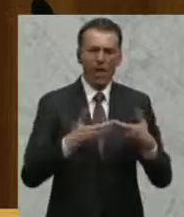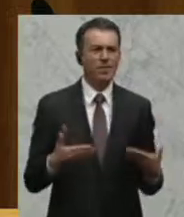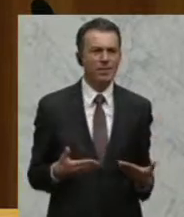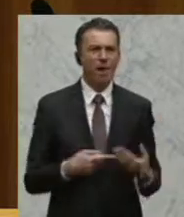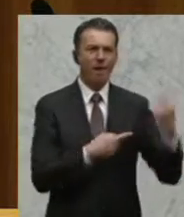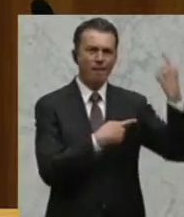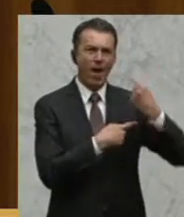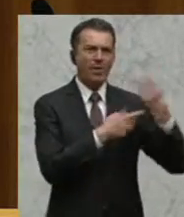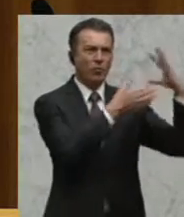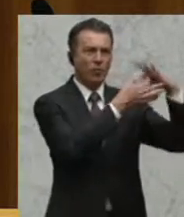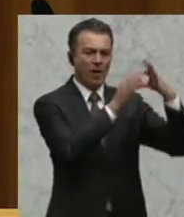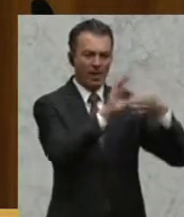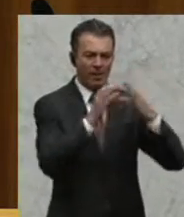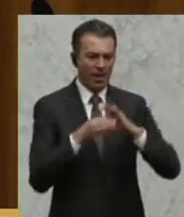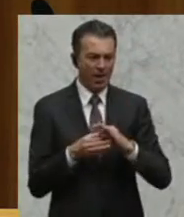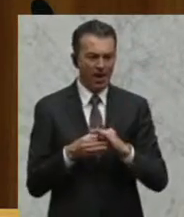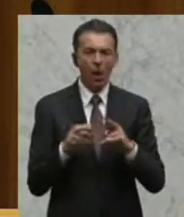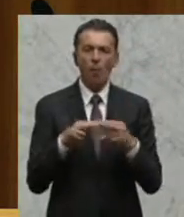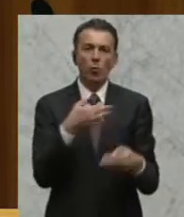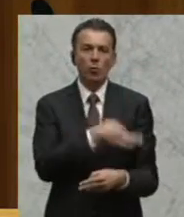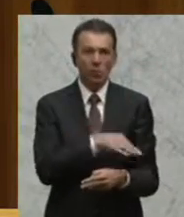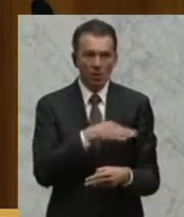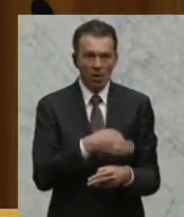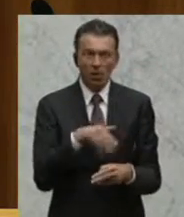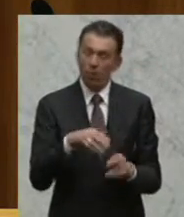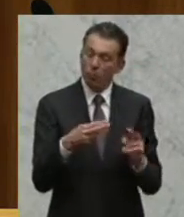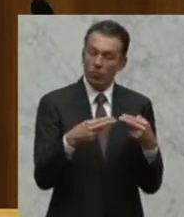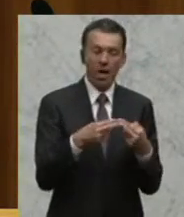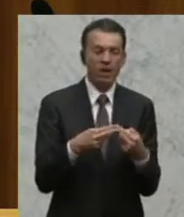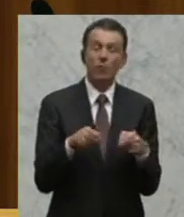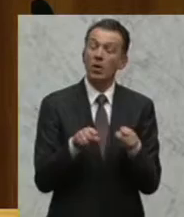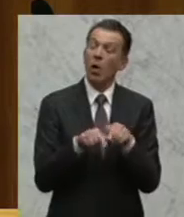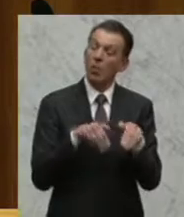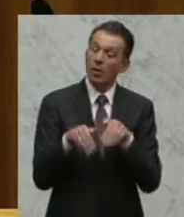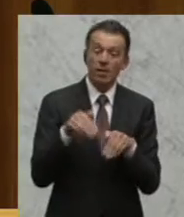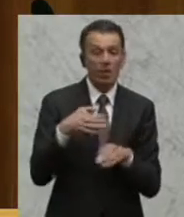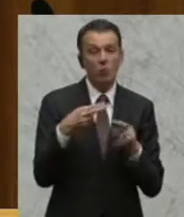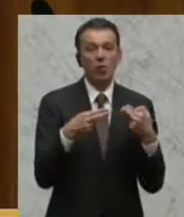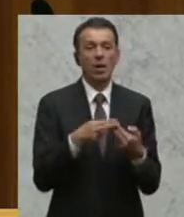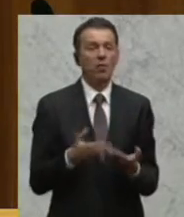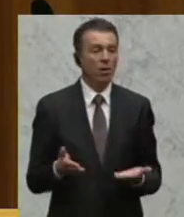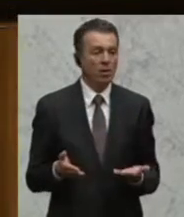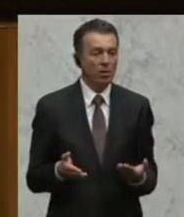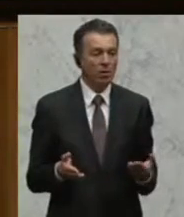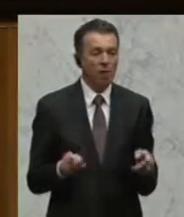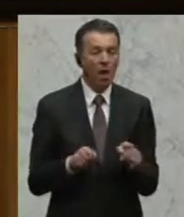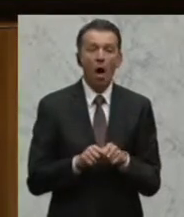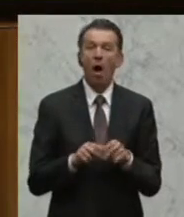Es ist Auskunftspflicht des Bundeskanzlers, es ist Auskunftspflicht des Ministers, es ist faktisch auch